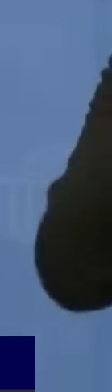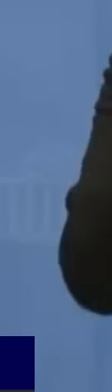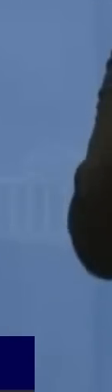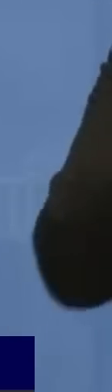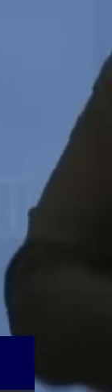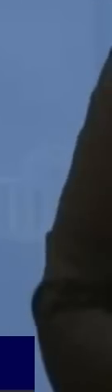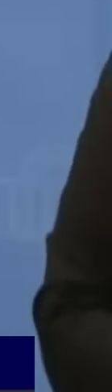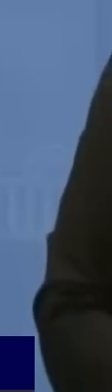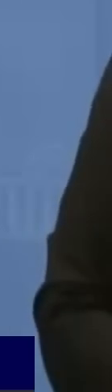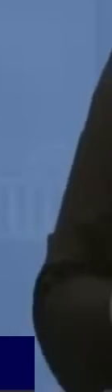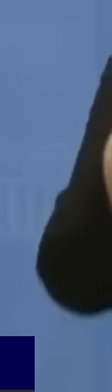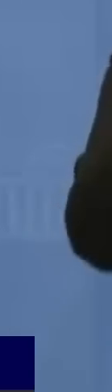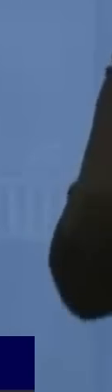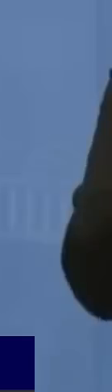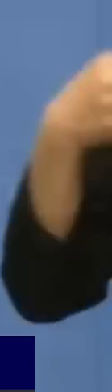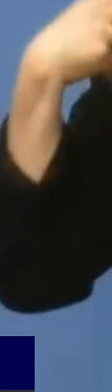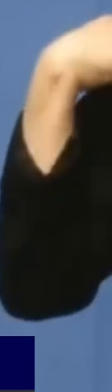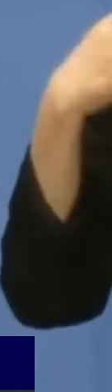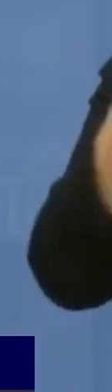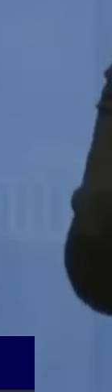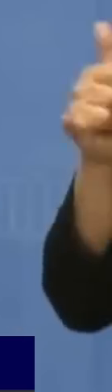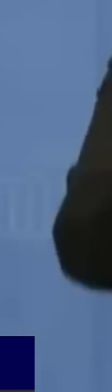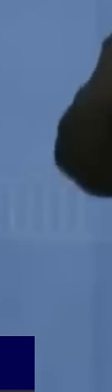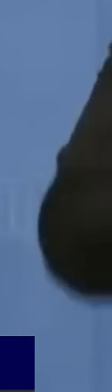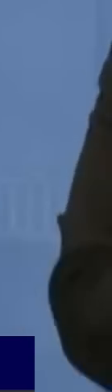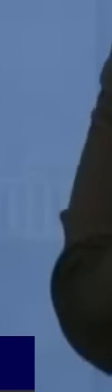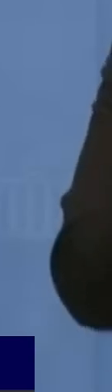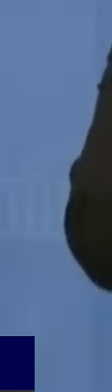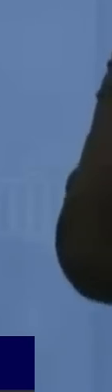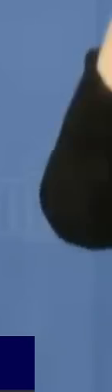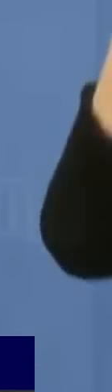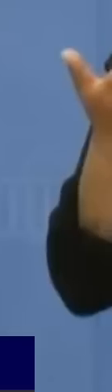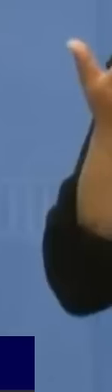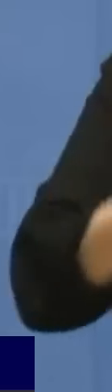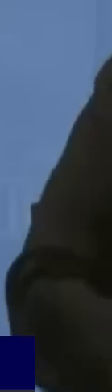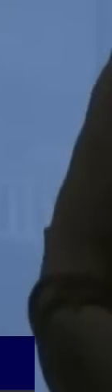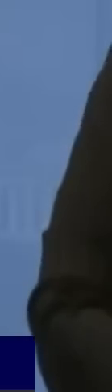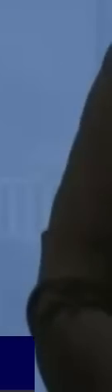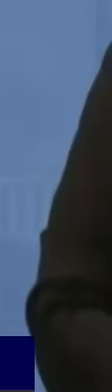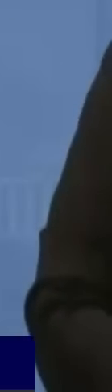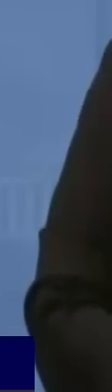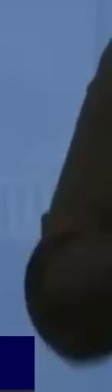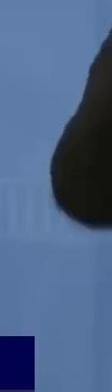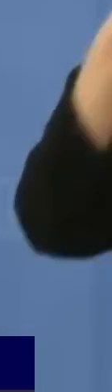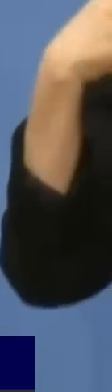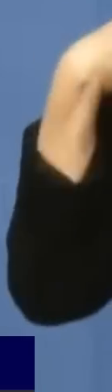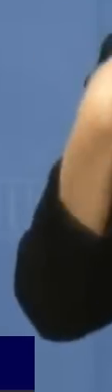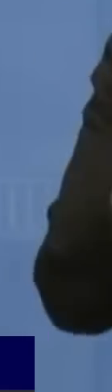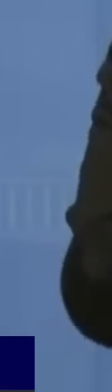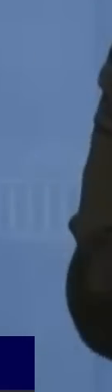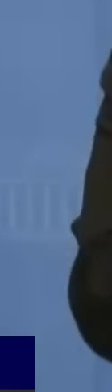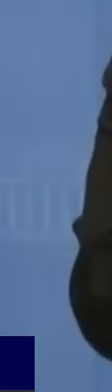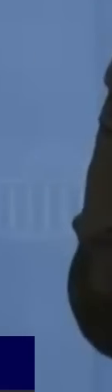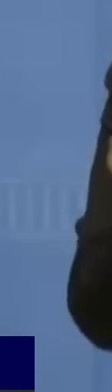하겠습니다 윤석열 전무는 국민 등골 브레이크가 되겠다는 것입니까 정부 여당이 이번